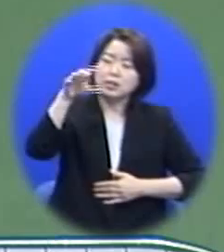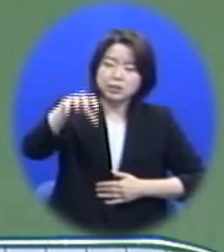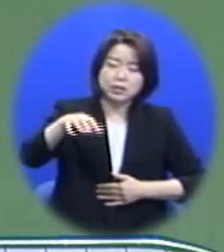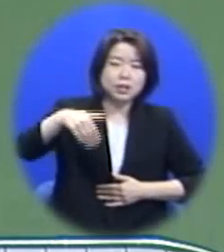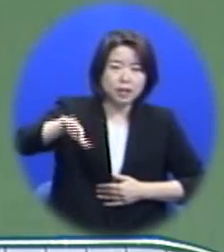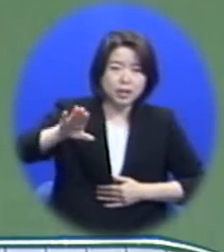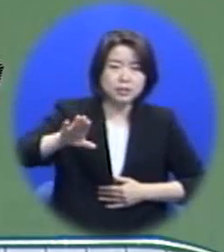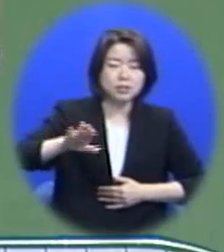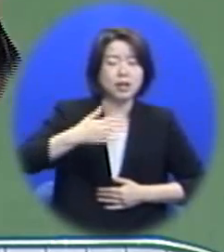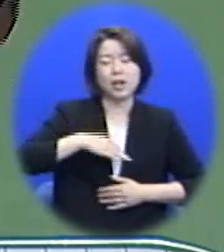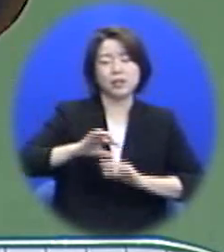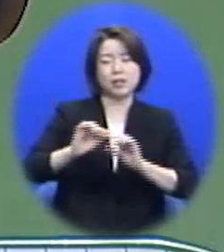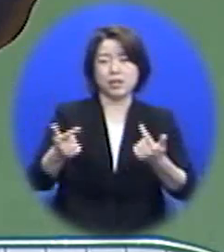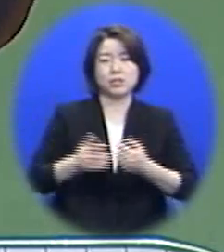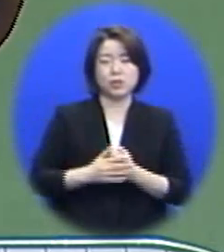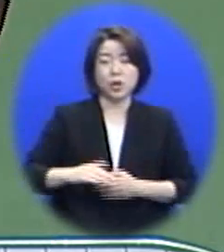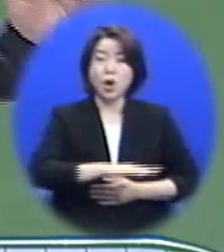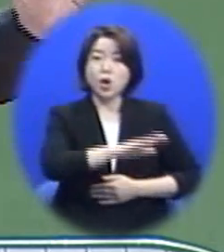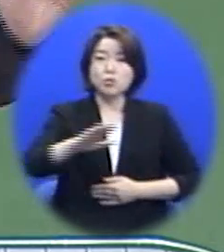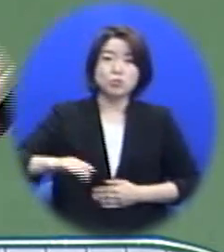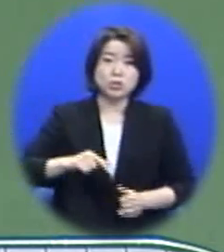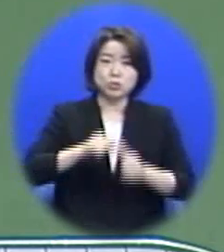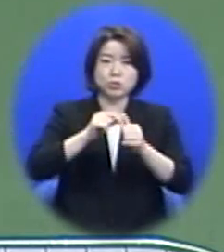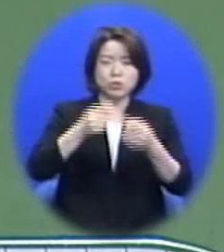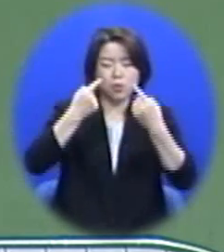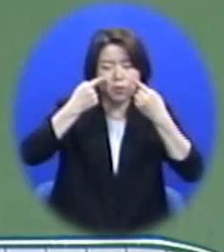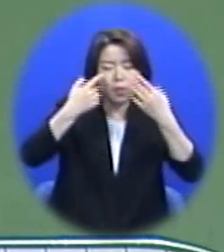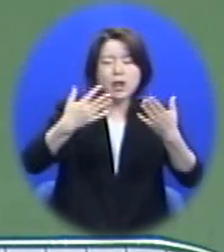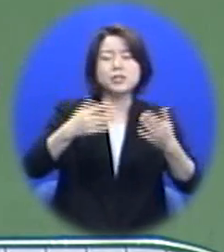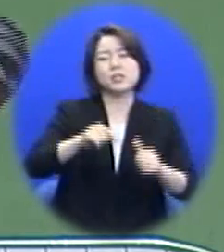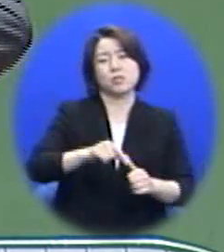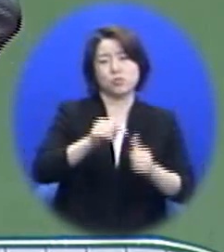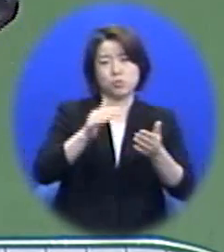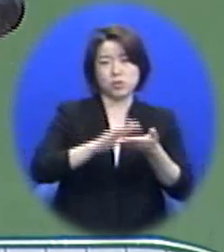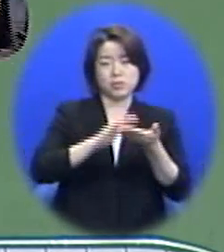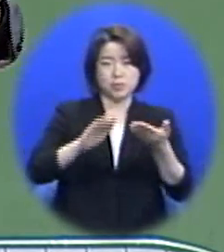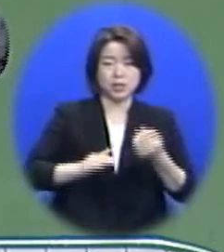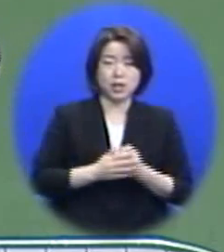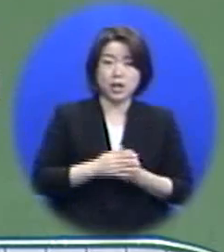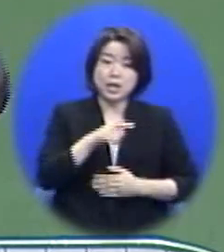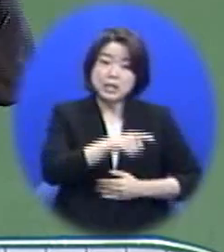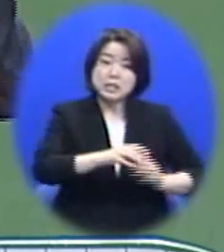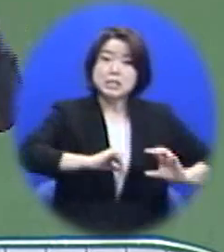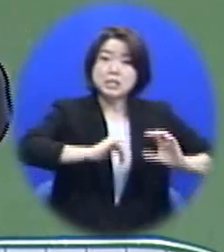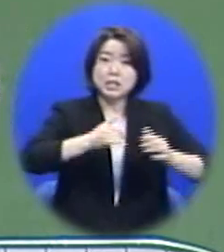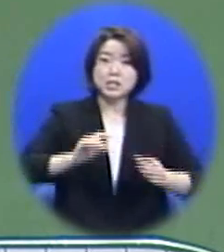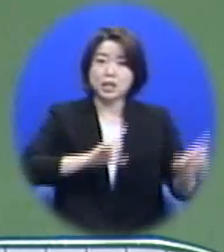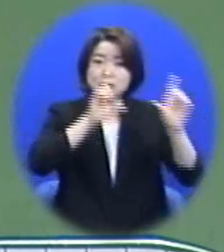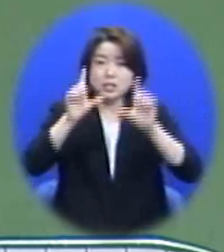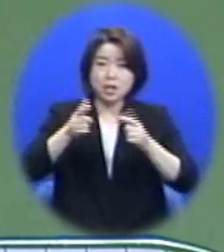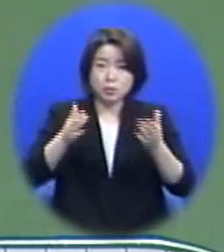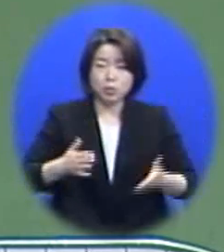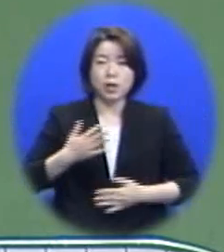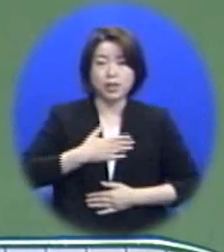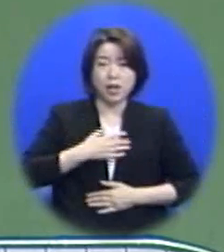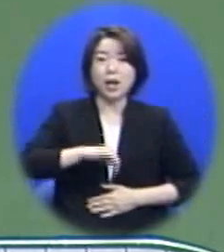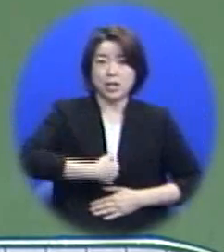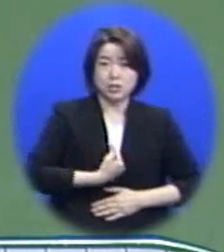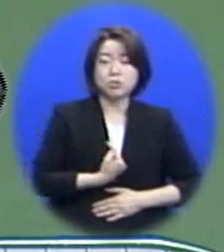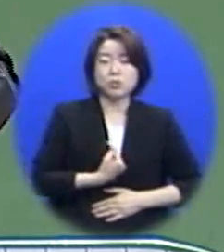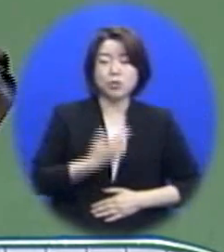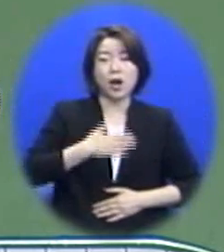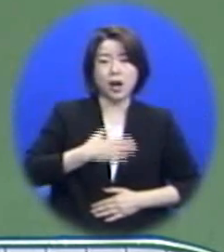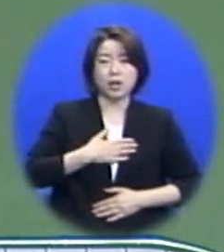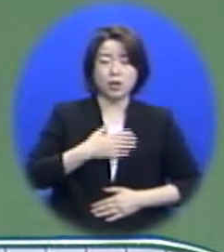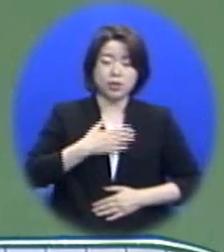아닙니다 우리의 구원은 너무나 확실한 구원입니다 우리가이 세상 사는 동안에 우리 스스로가 분명히 압니다 내가